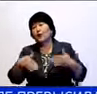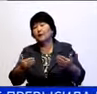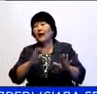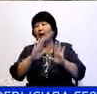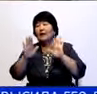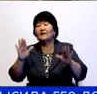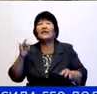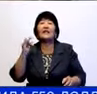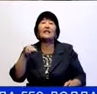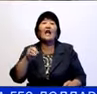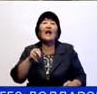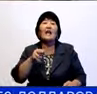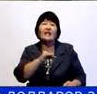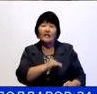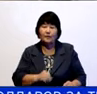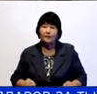в Италии.